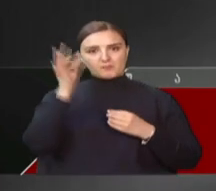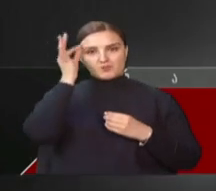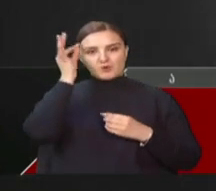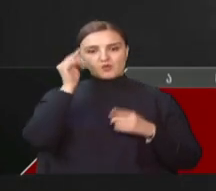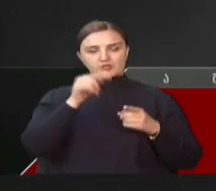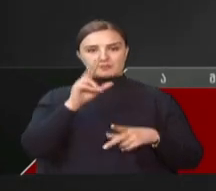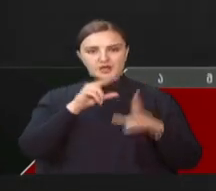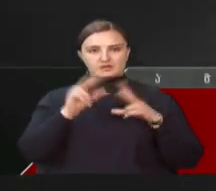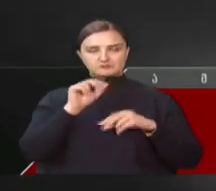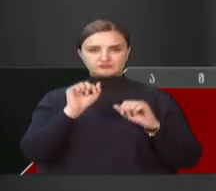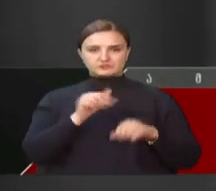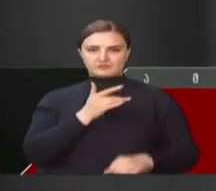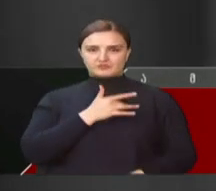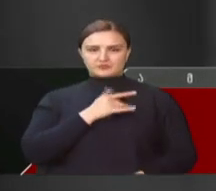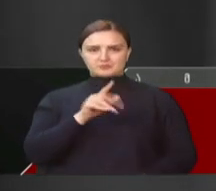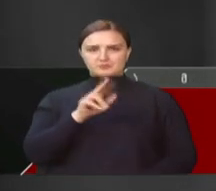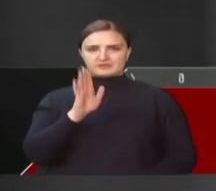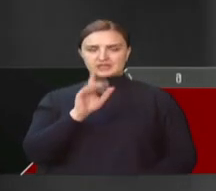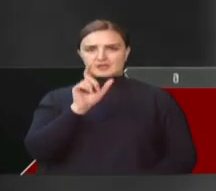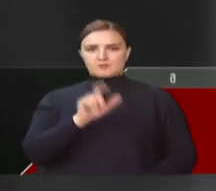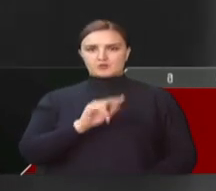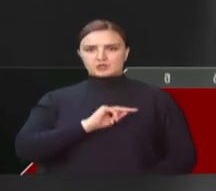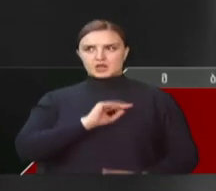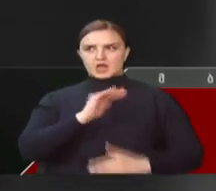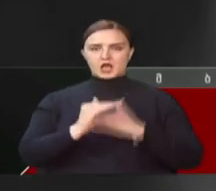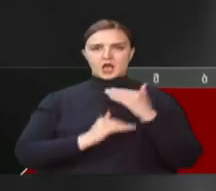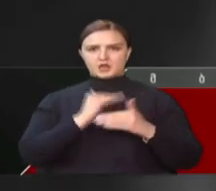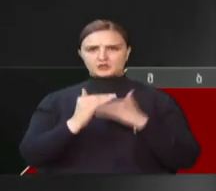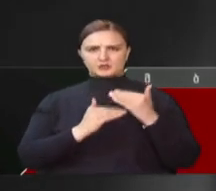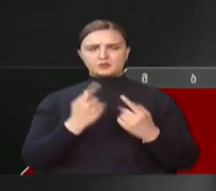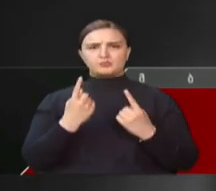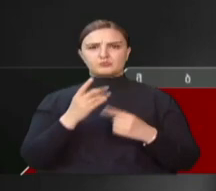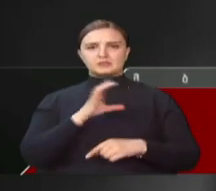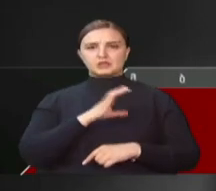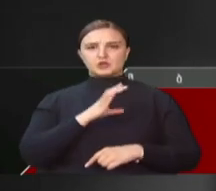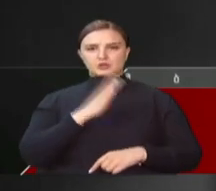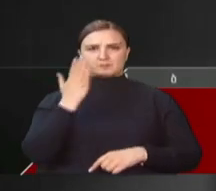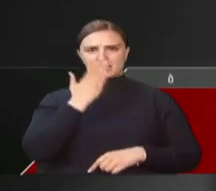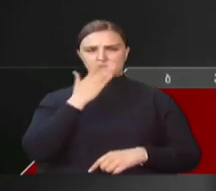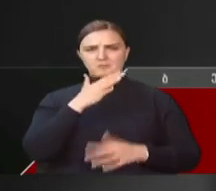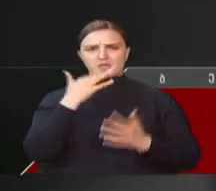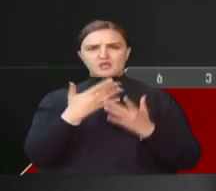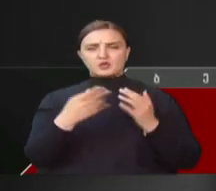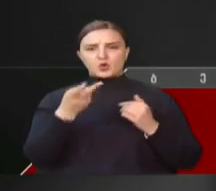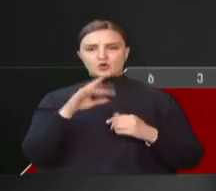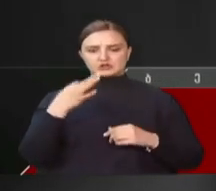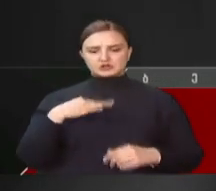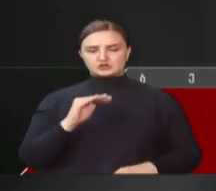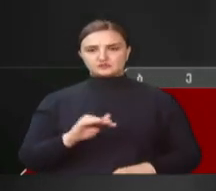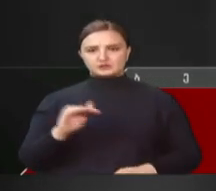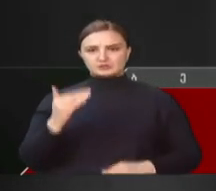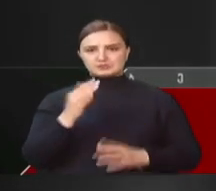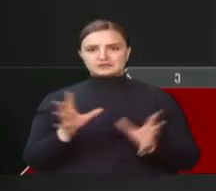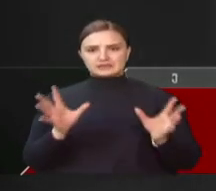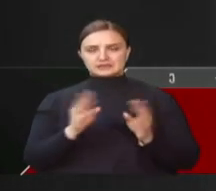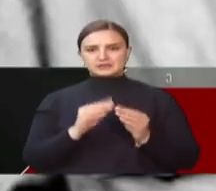გათვალისწინებით შეგვიძლია ვივარაუდოთ, რომ იქნებოდა კარიერის მწვერვალზე მდიდარი ფილმოგრაფიით. ეყოლებოდა ორი შვილი და მათთან